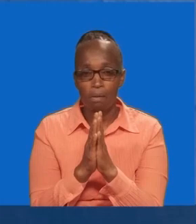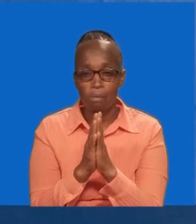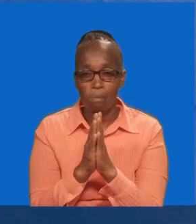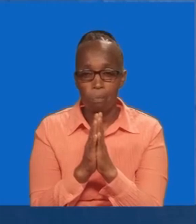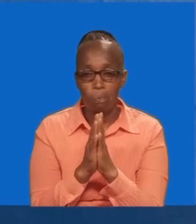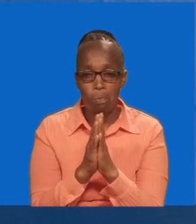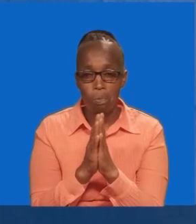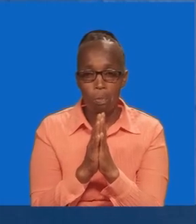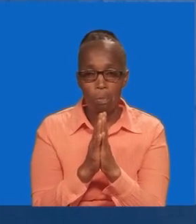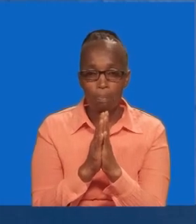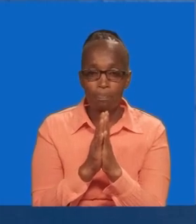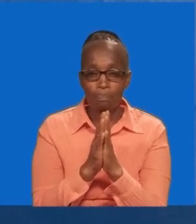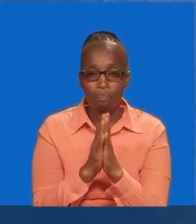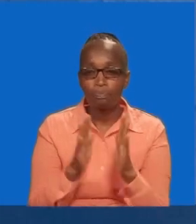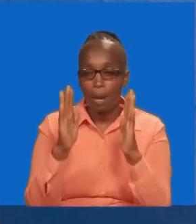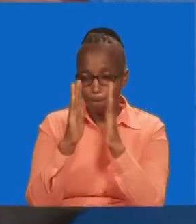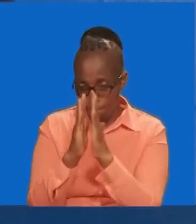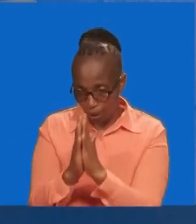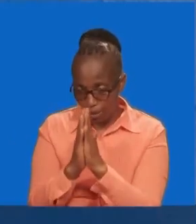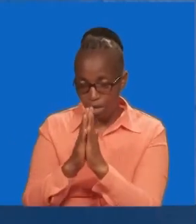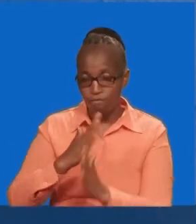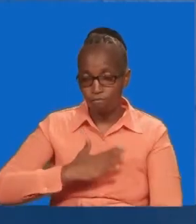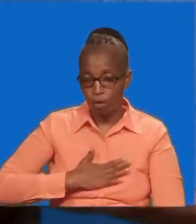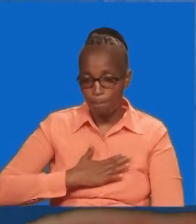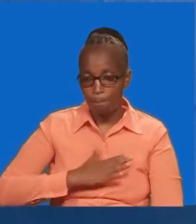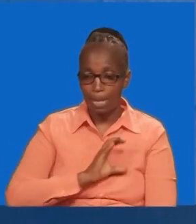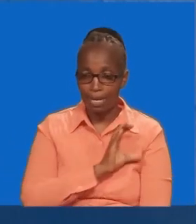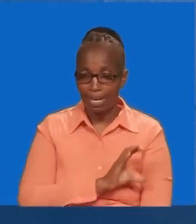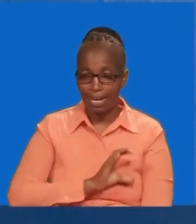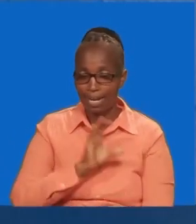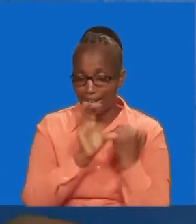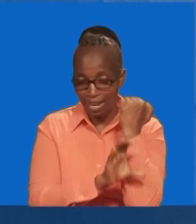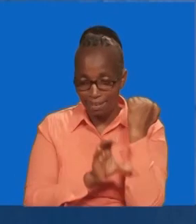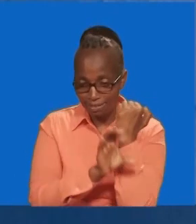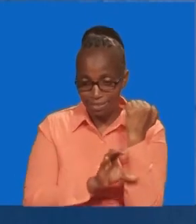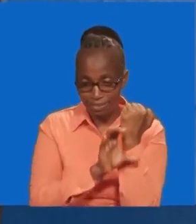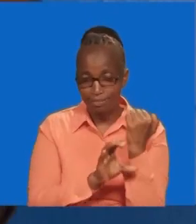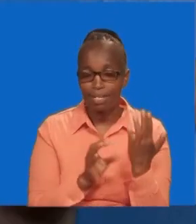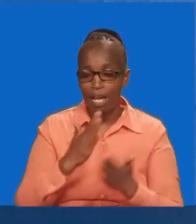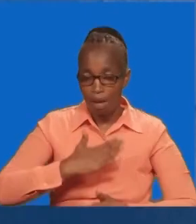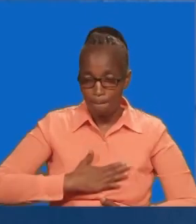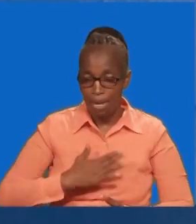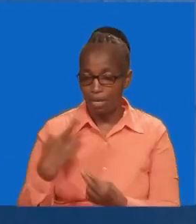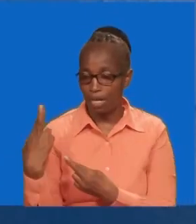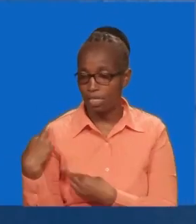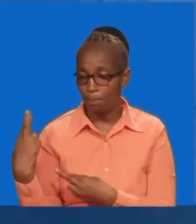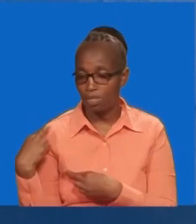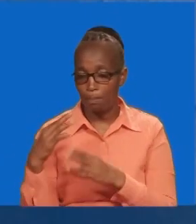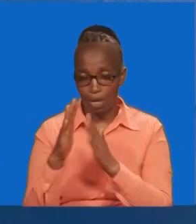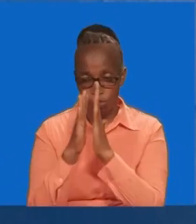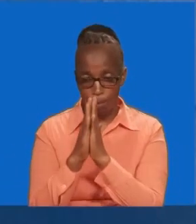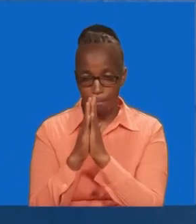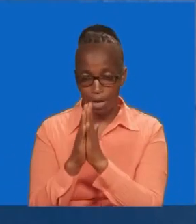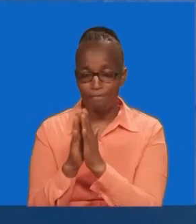It is my responsibility to pray for my country. It is my responsibility to